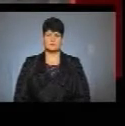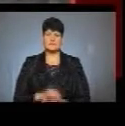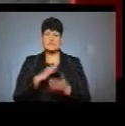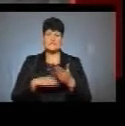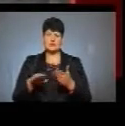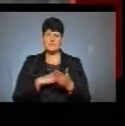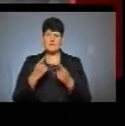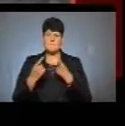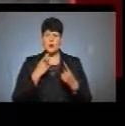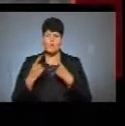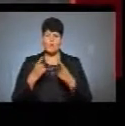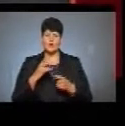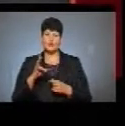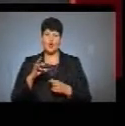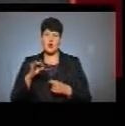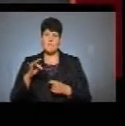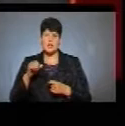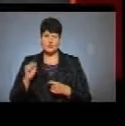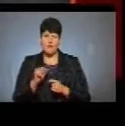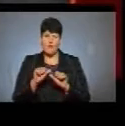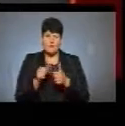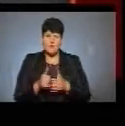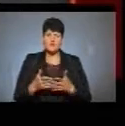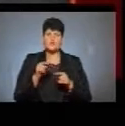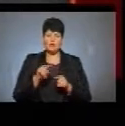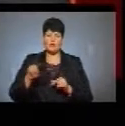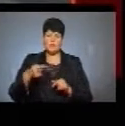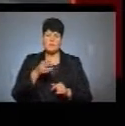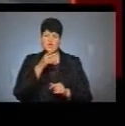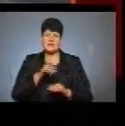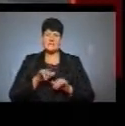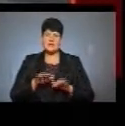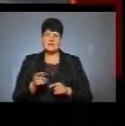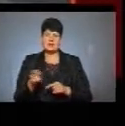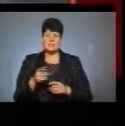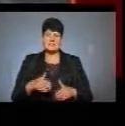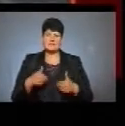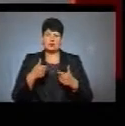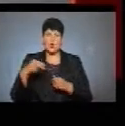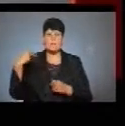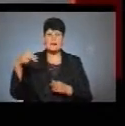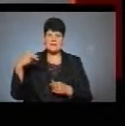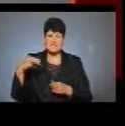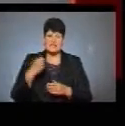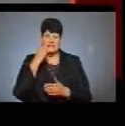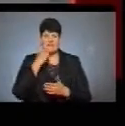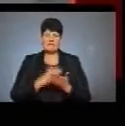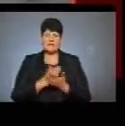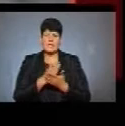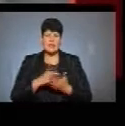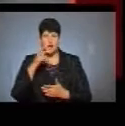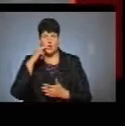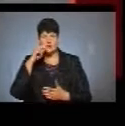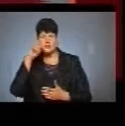Скасувати переговори в нормандському форматі. З такою вимогою під час акції в Тернополі звернулися до президента ветерани